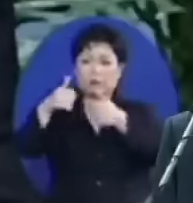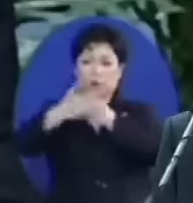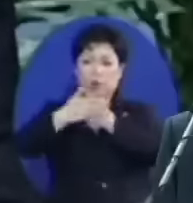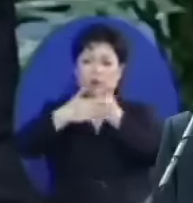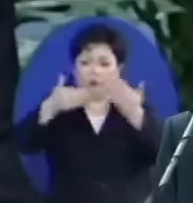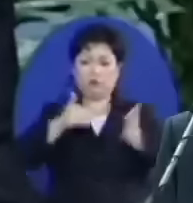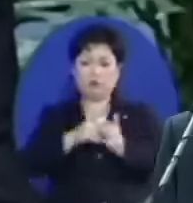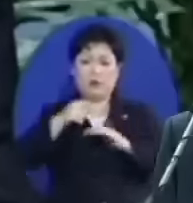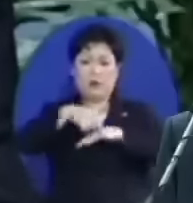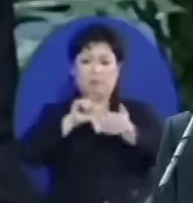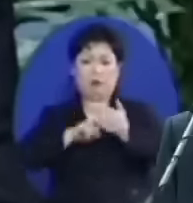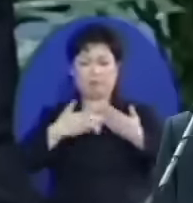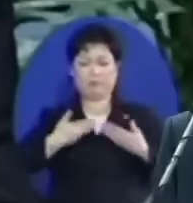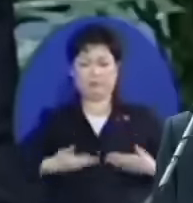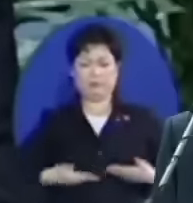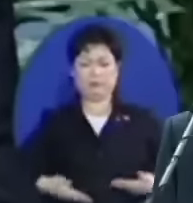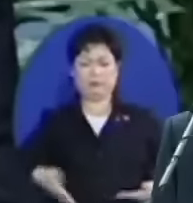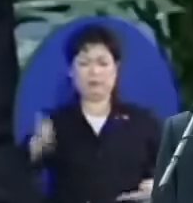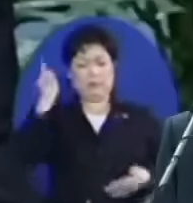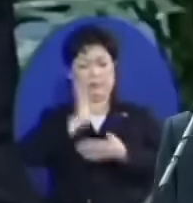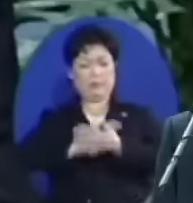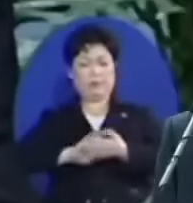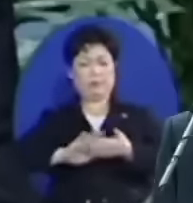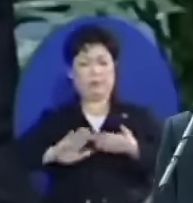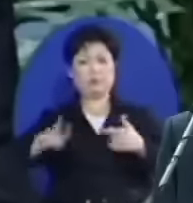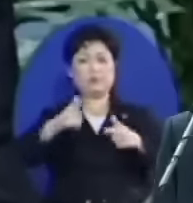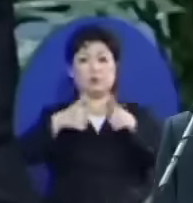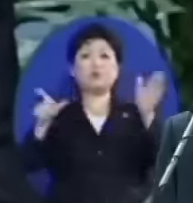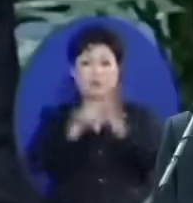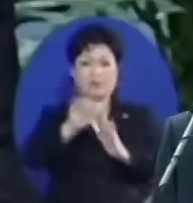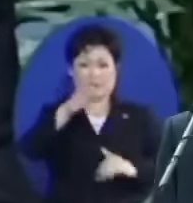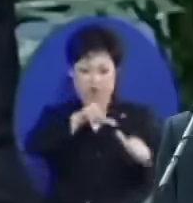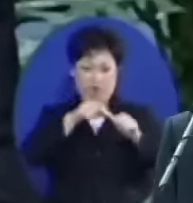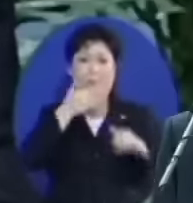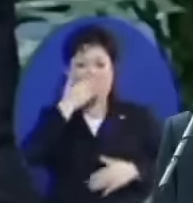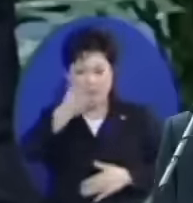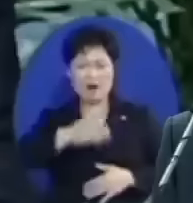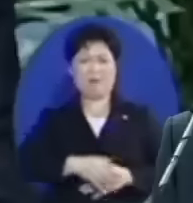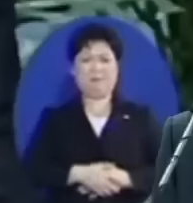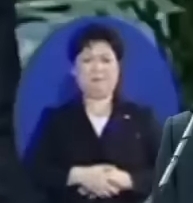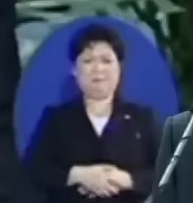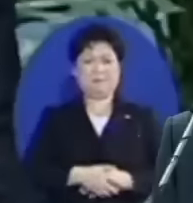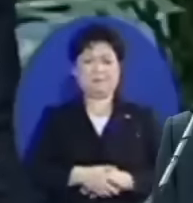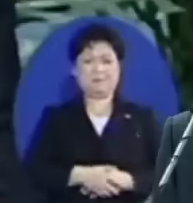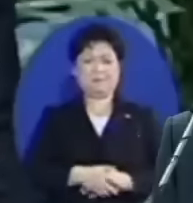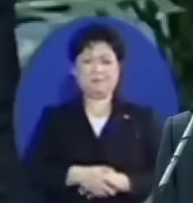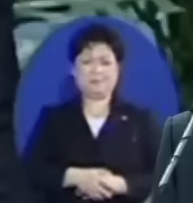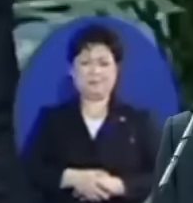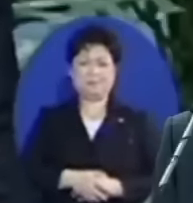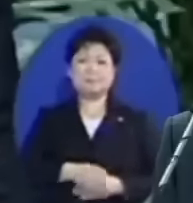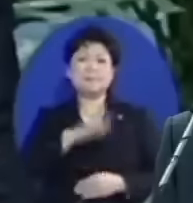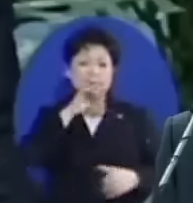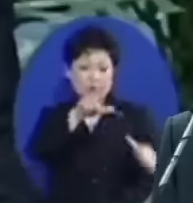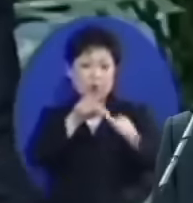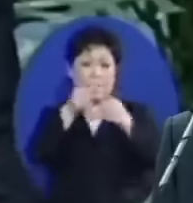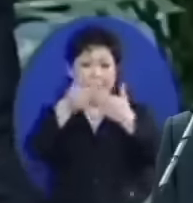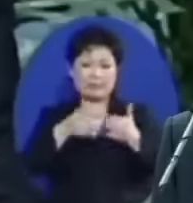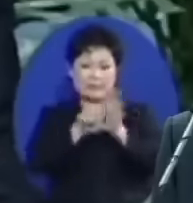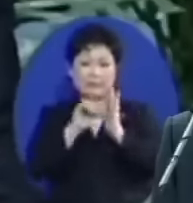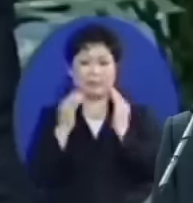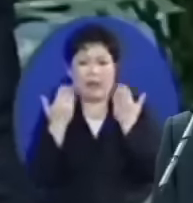역사에서 마음이 가라앉고 몸이 가라앉고 평안하게 되어서 예수를 믿게 되고 구원을 받게 되는 것입니다. 그가 구원을 받아